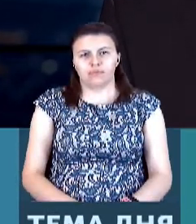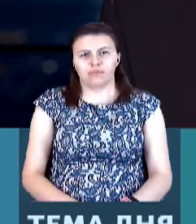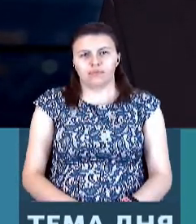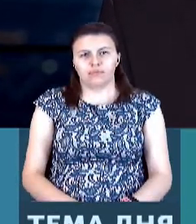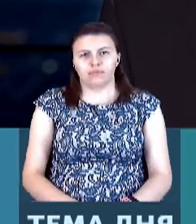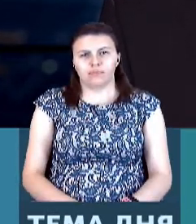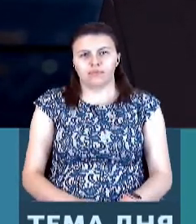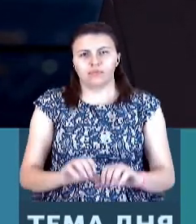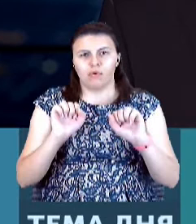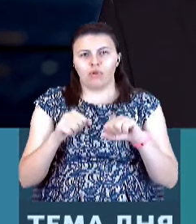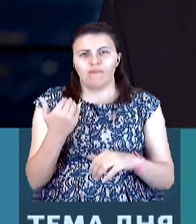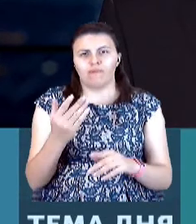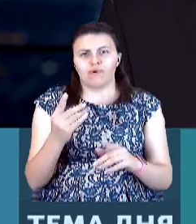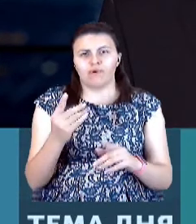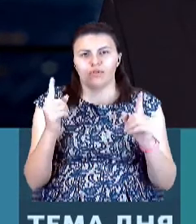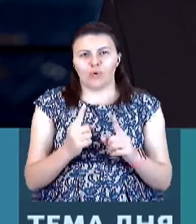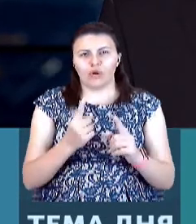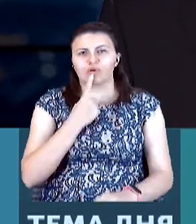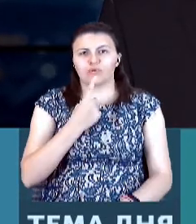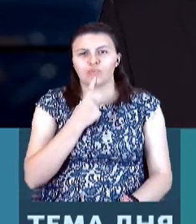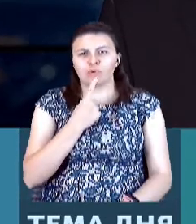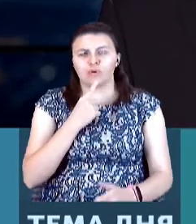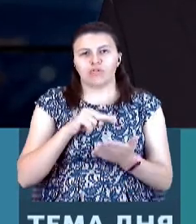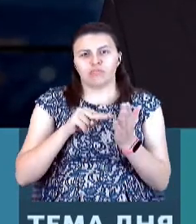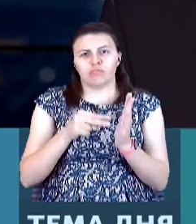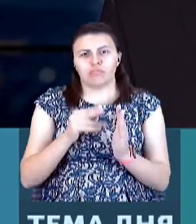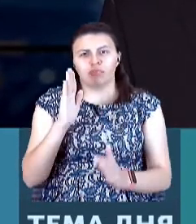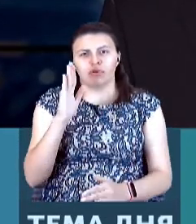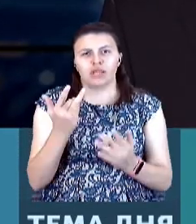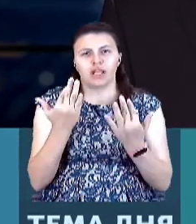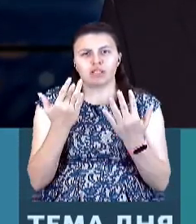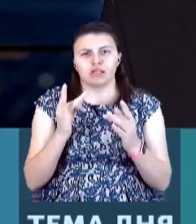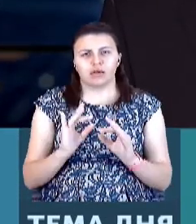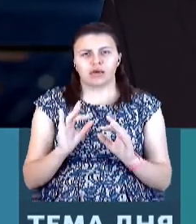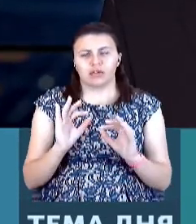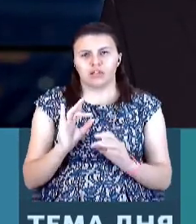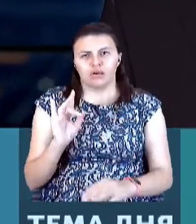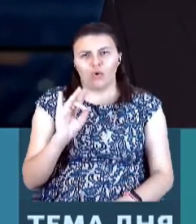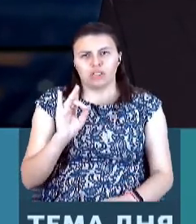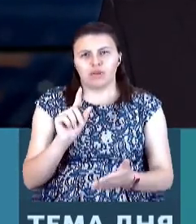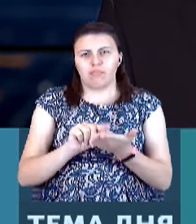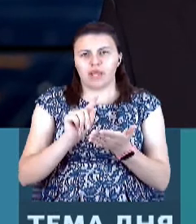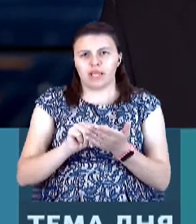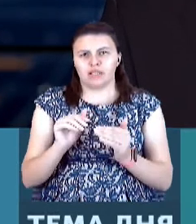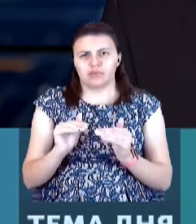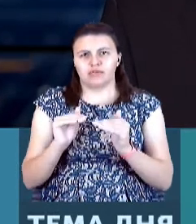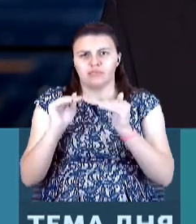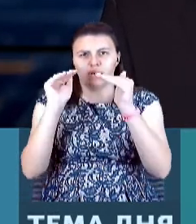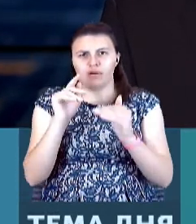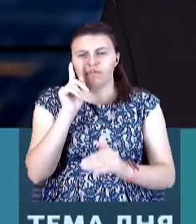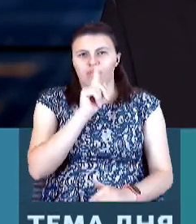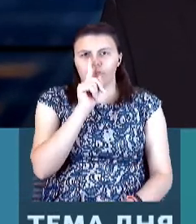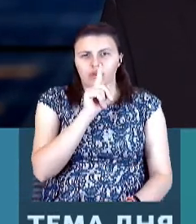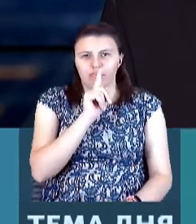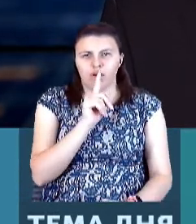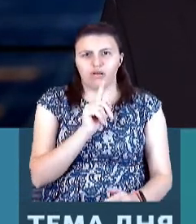Могли б ви коротко знову ж таки спробувати прогнозувати, та наскільки зросте от розмір пенсії внаслідок зростання мінімальної заробітної